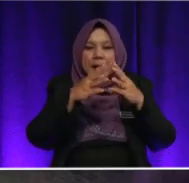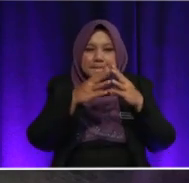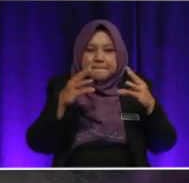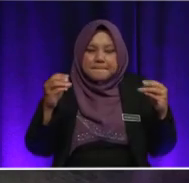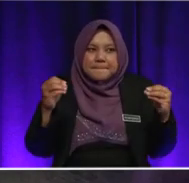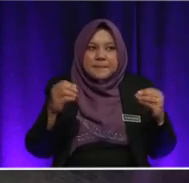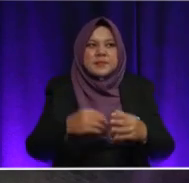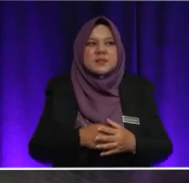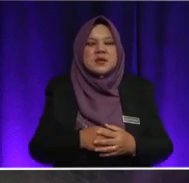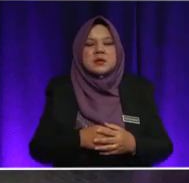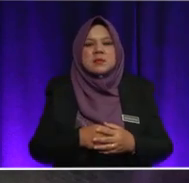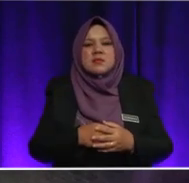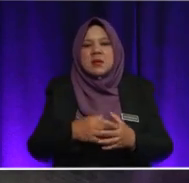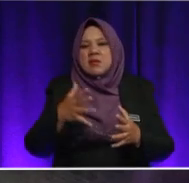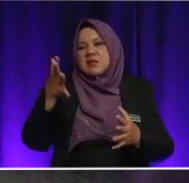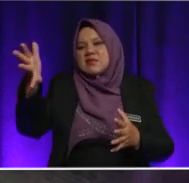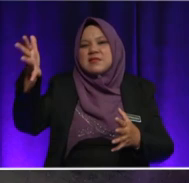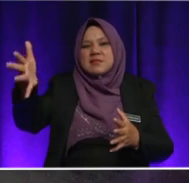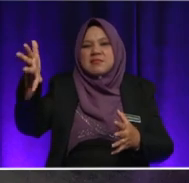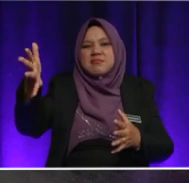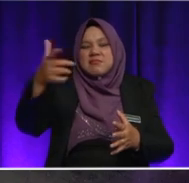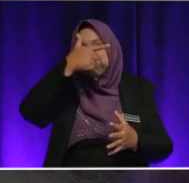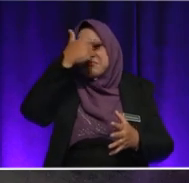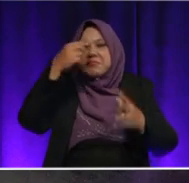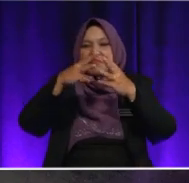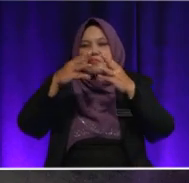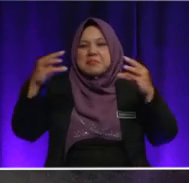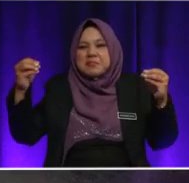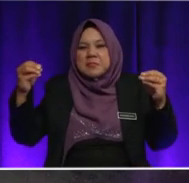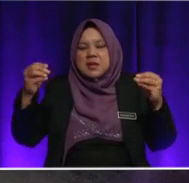akan tersaday tak boleh bergerak